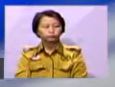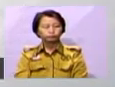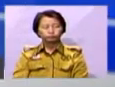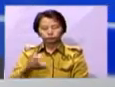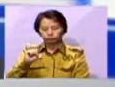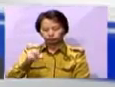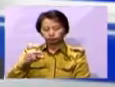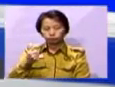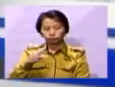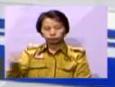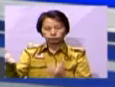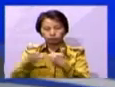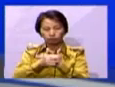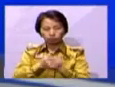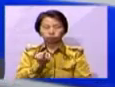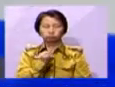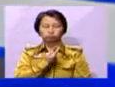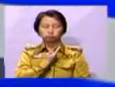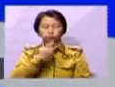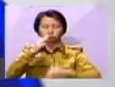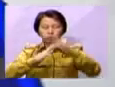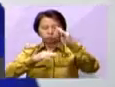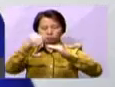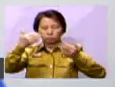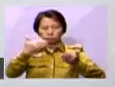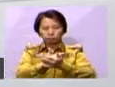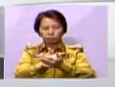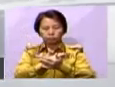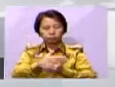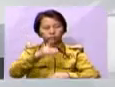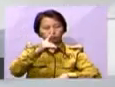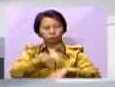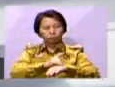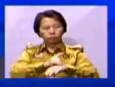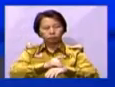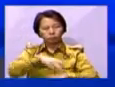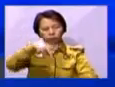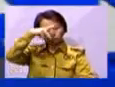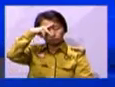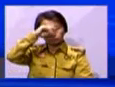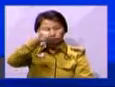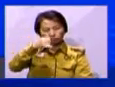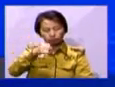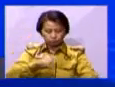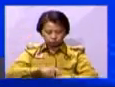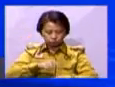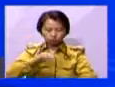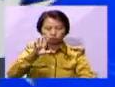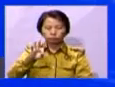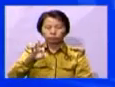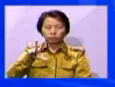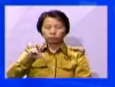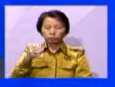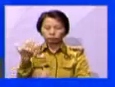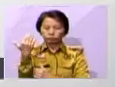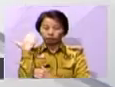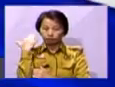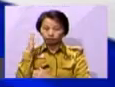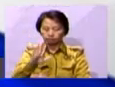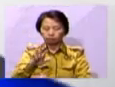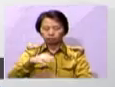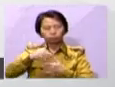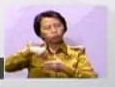Shao Long tiba bersendirian di bangunan baru SPRM di Pesin 7 pada 9.30 pagi tadi dan